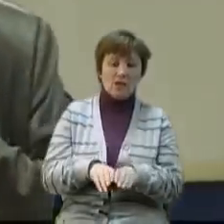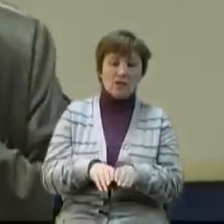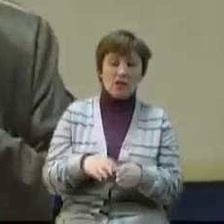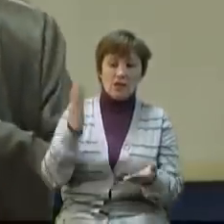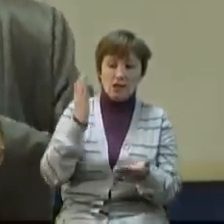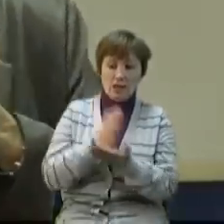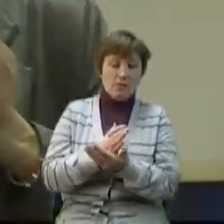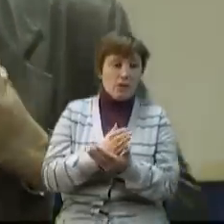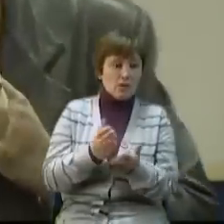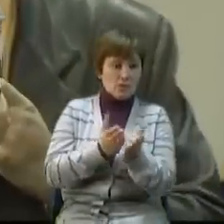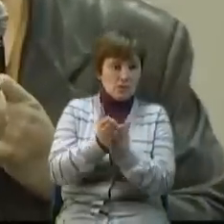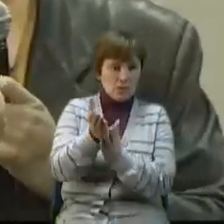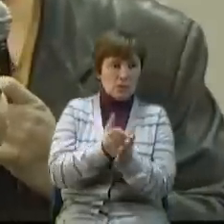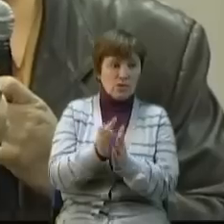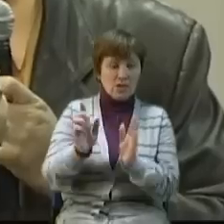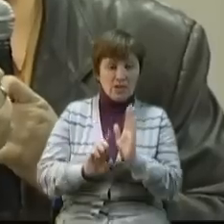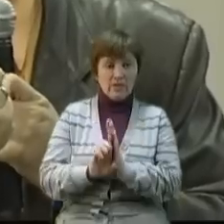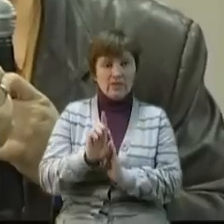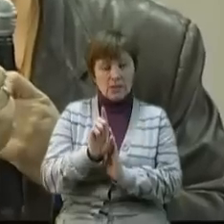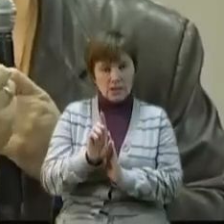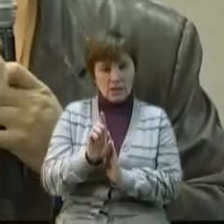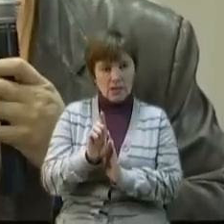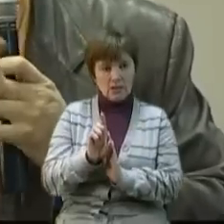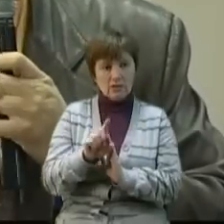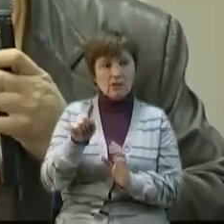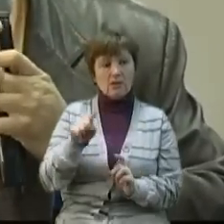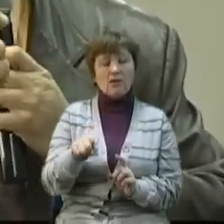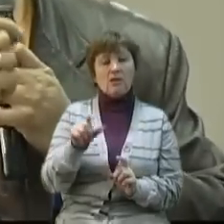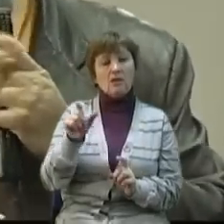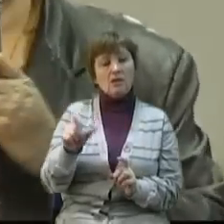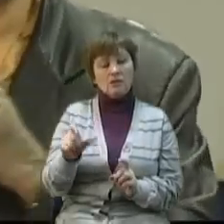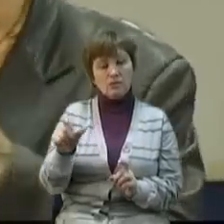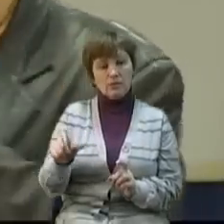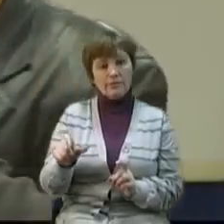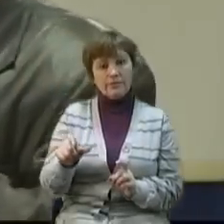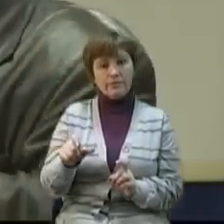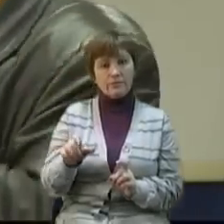имеют какие-то служения в церкви. Вот